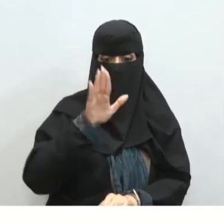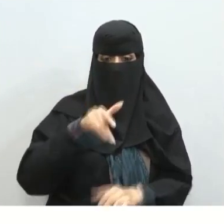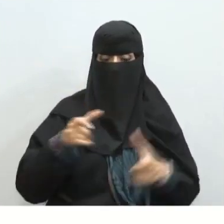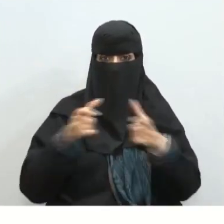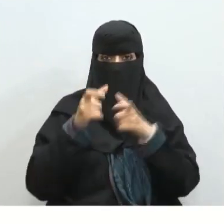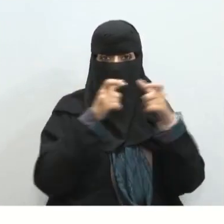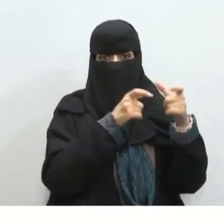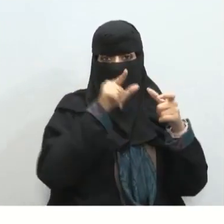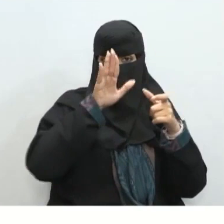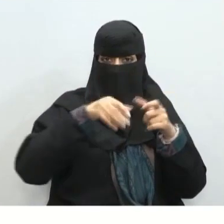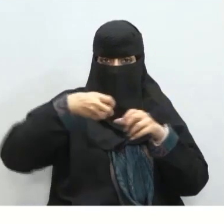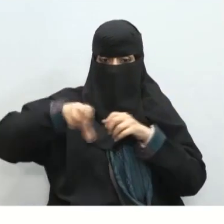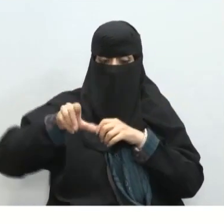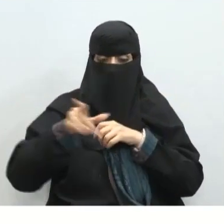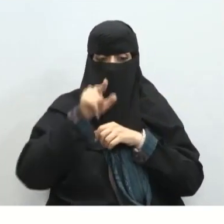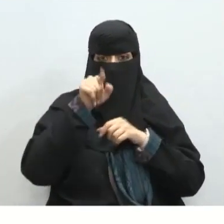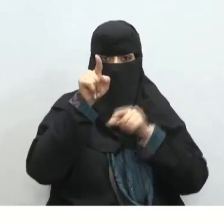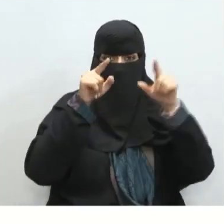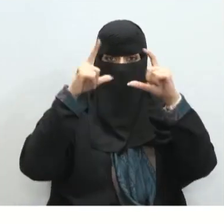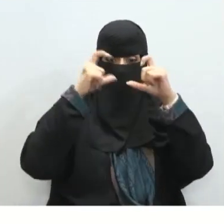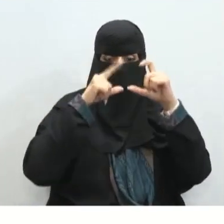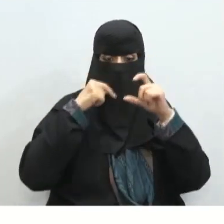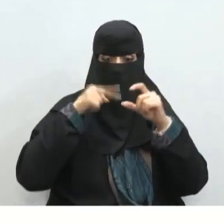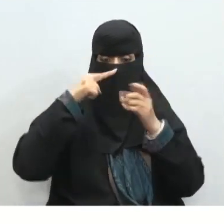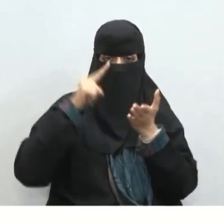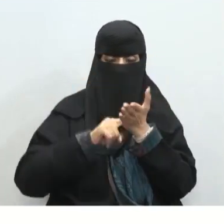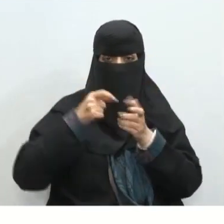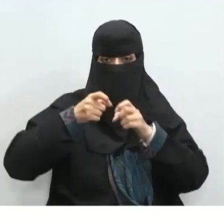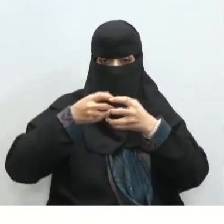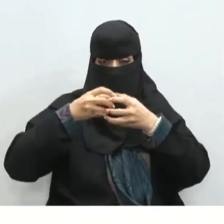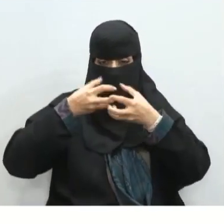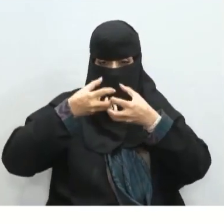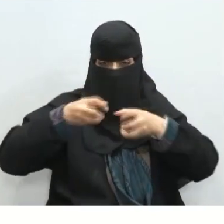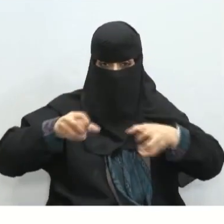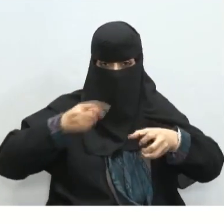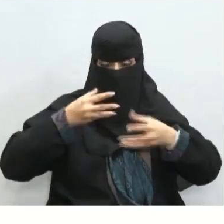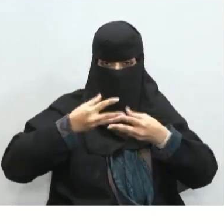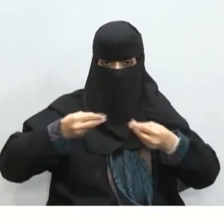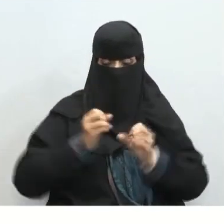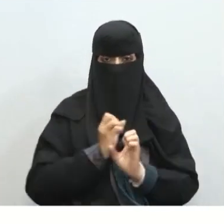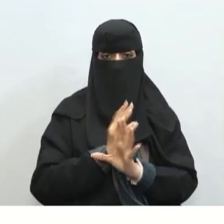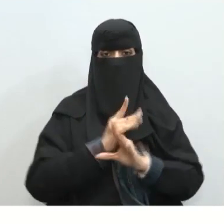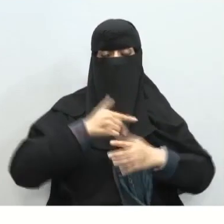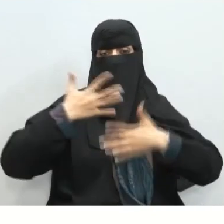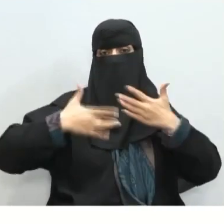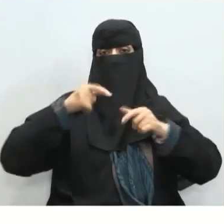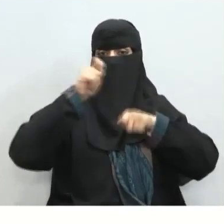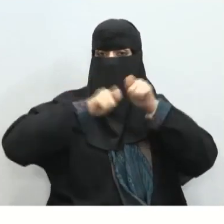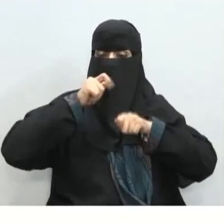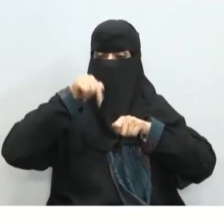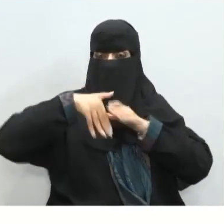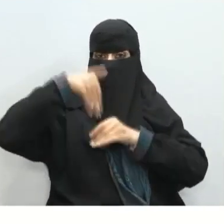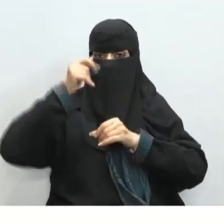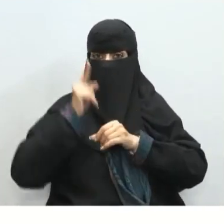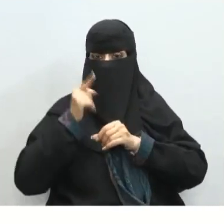المجموعتين في زي اي تي بي في الشكل الاعلى يجب ان تتكسر الرابطه بينهما حتى تتحرر الطاقه التي يستخدمها